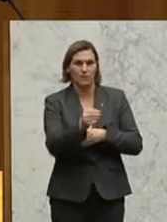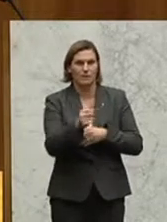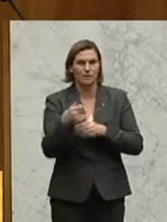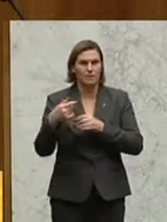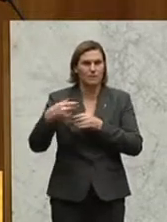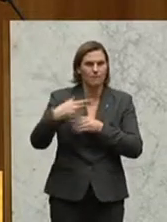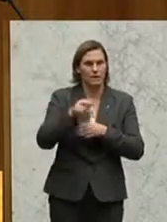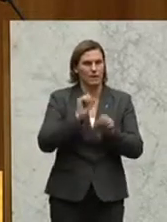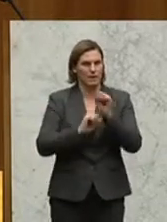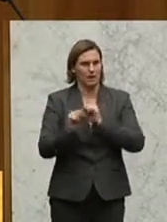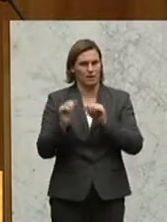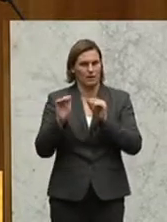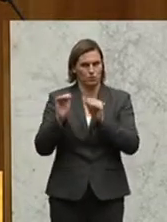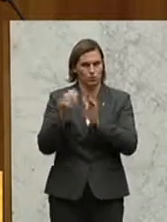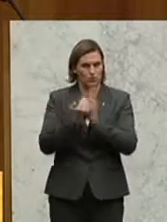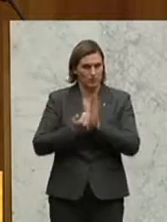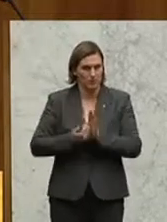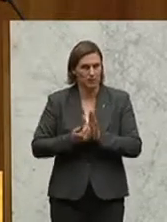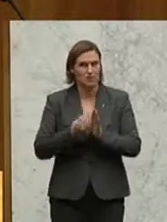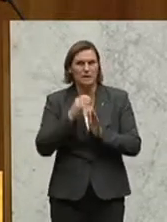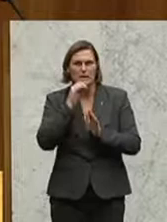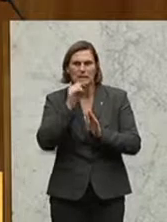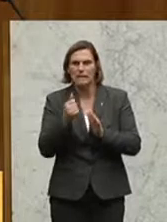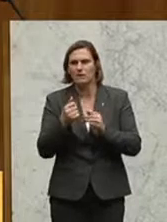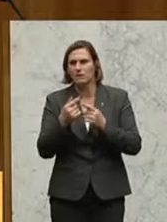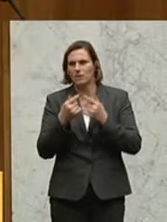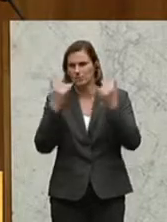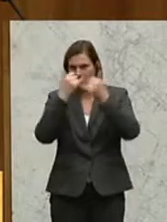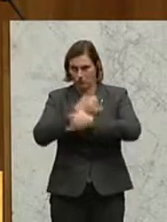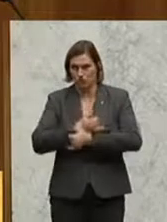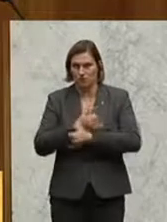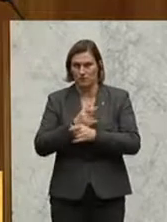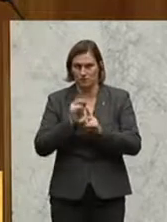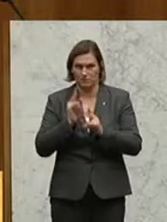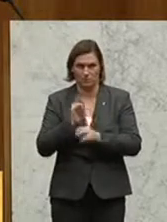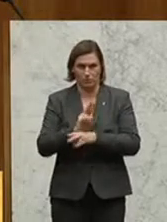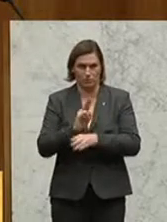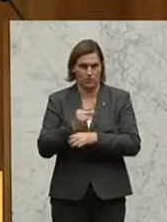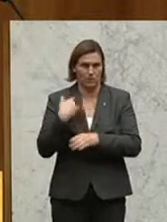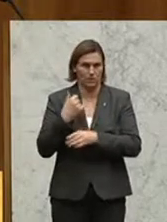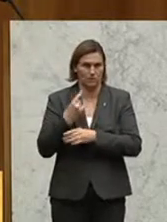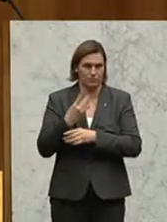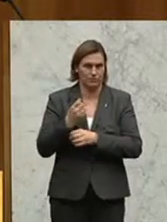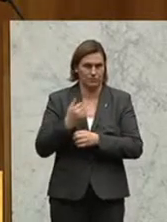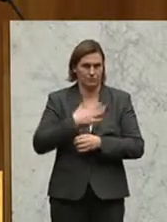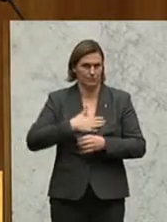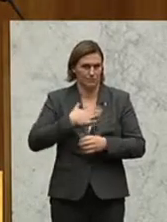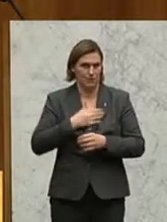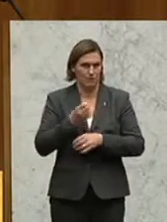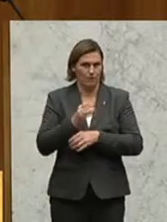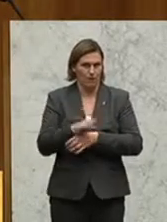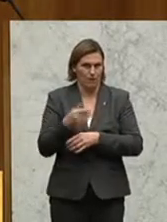nach dem Gewaltschutzgesetz nicht als gelinderes Mittel missverstanden werden, wie das in einigen dramatischen Fällen